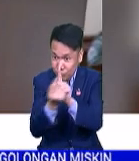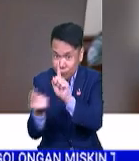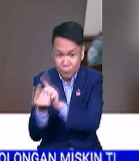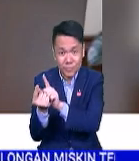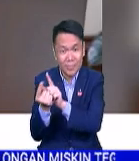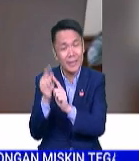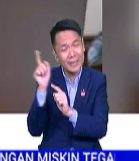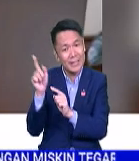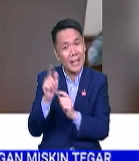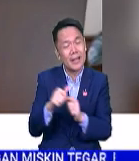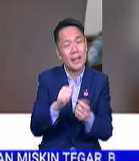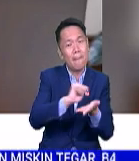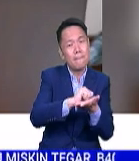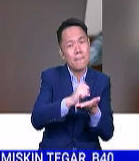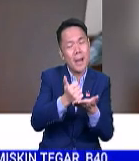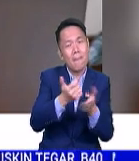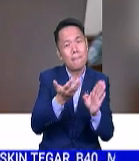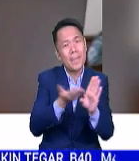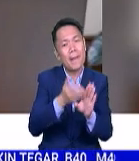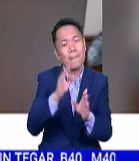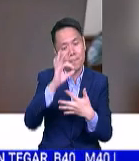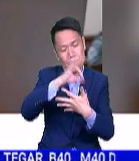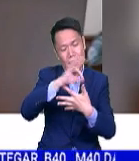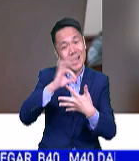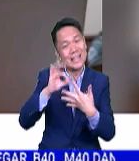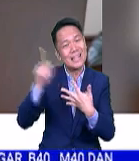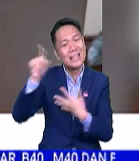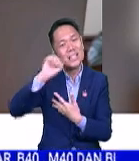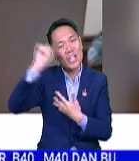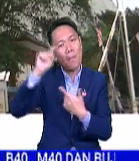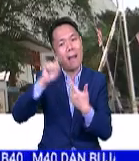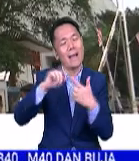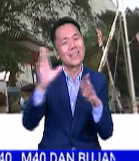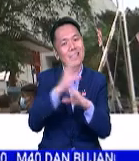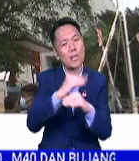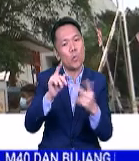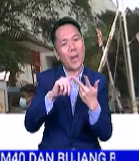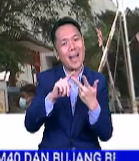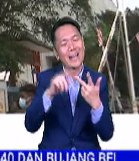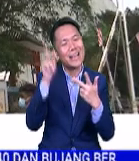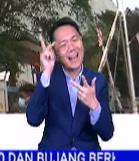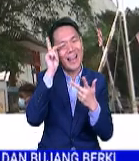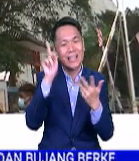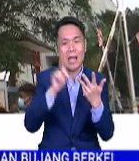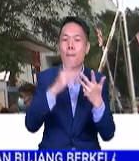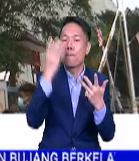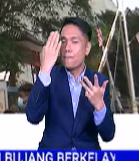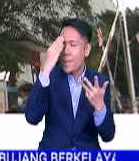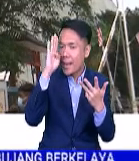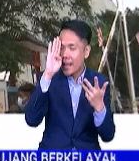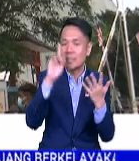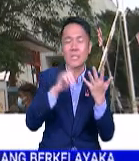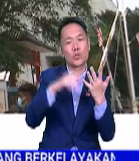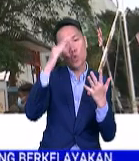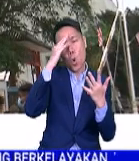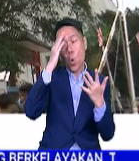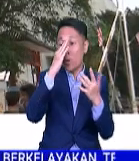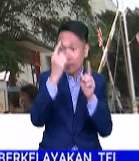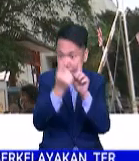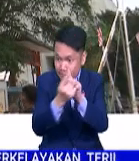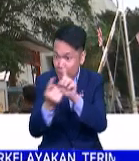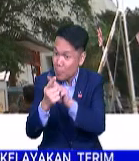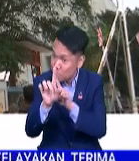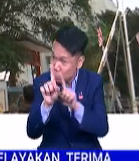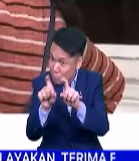beberapa cawangan Bank Simpanan Nasional termasuk di Sabah, Sarawak, Kelantan, Perlis dan Johor secara dalam talian untuk